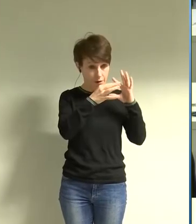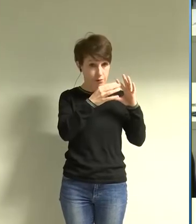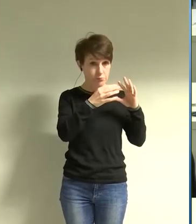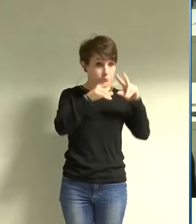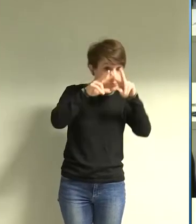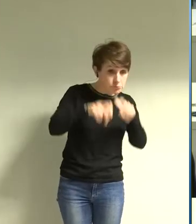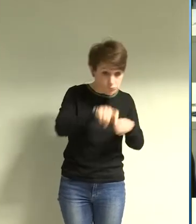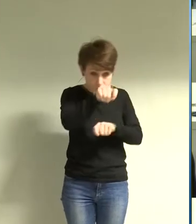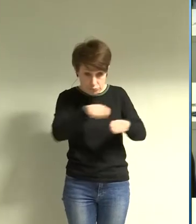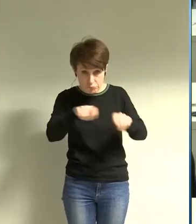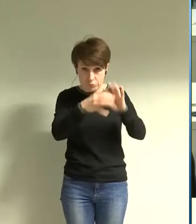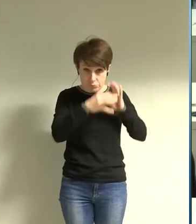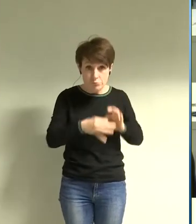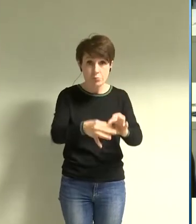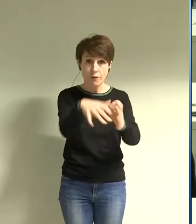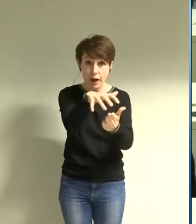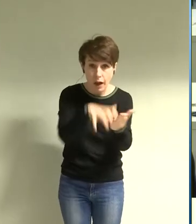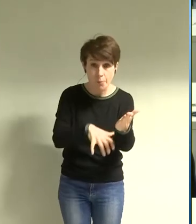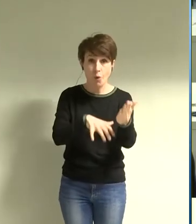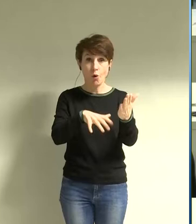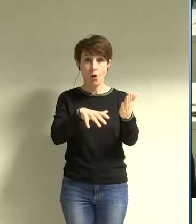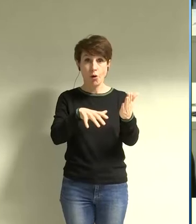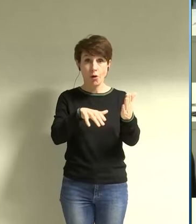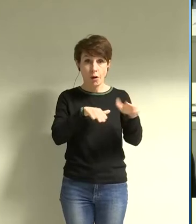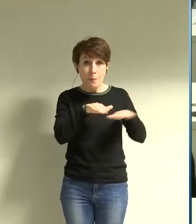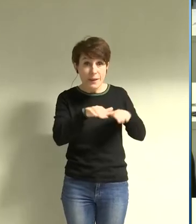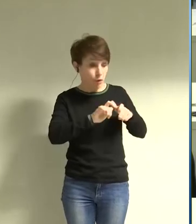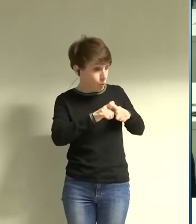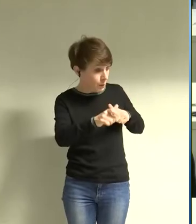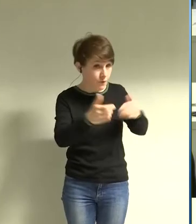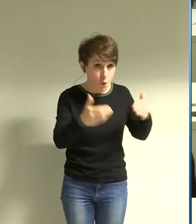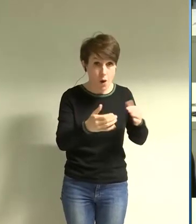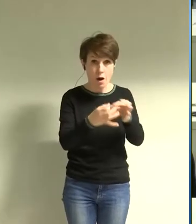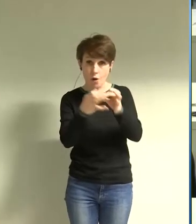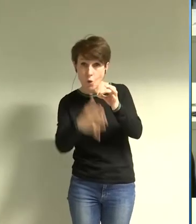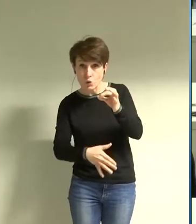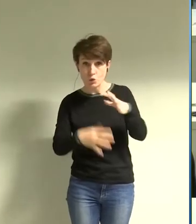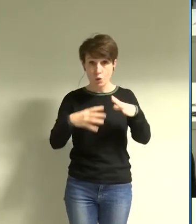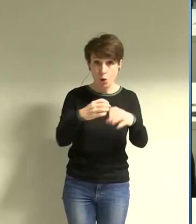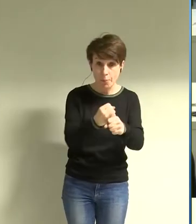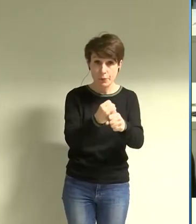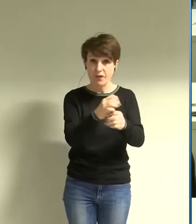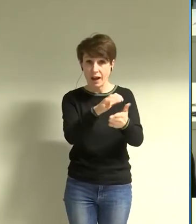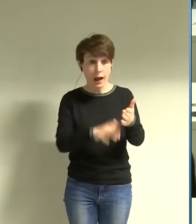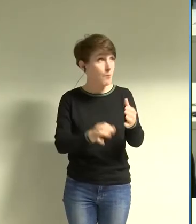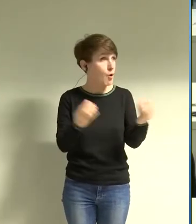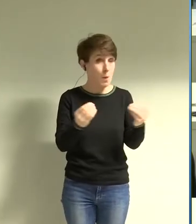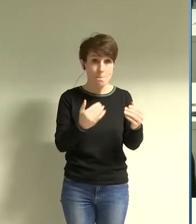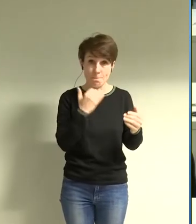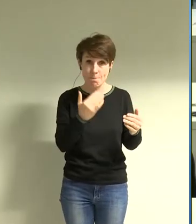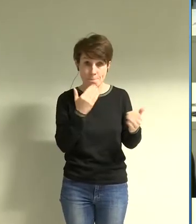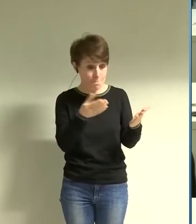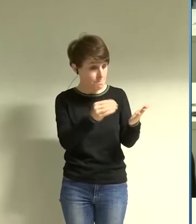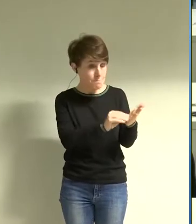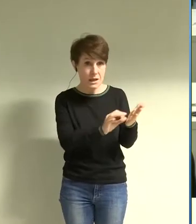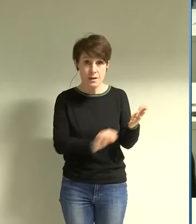ni sur la construction de la méthodologie ni sur des conclusions sur le fond que pourrait tirer cette commission d'évaluation